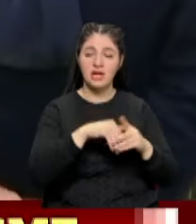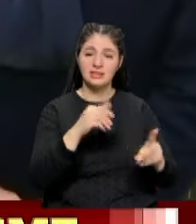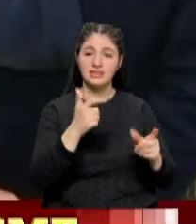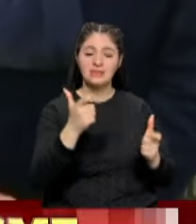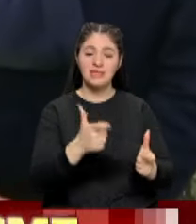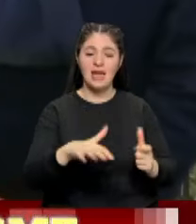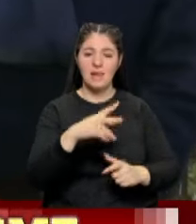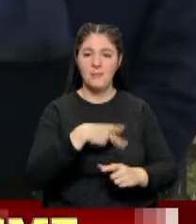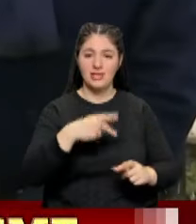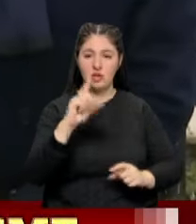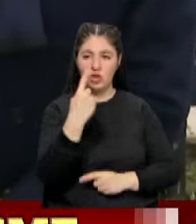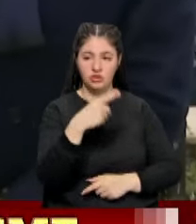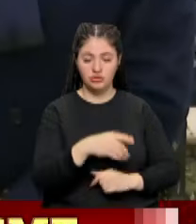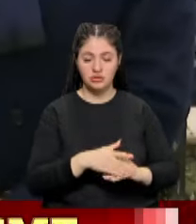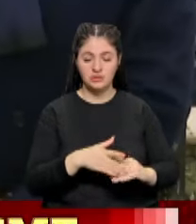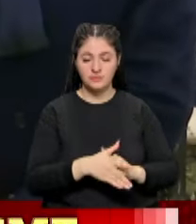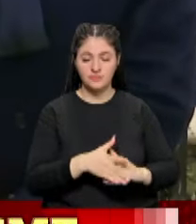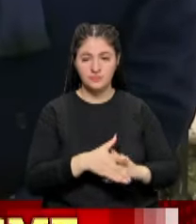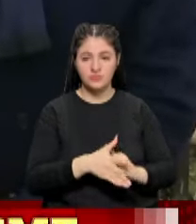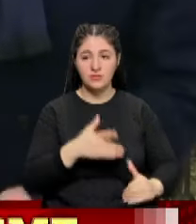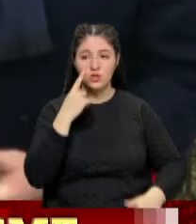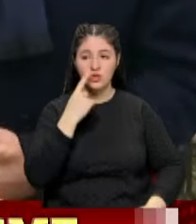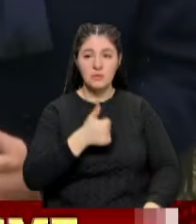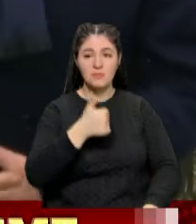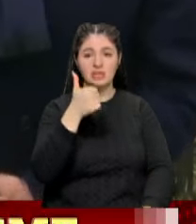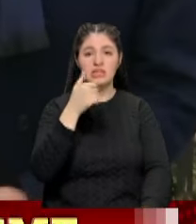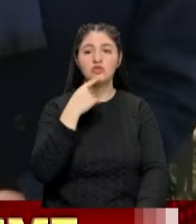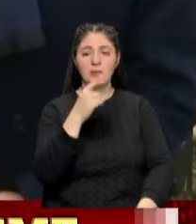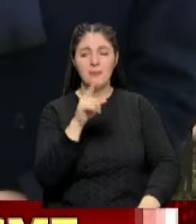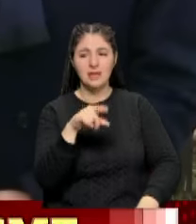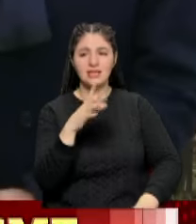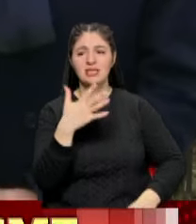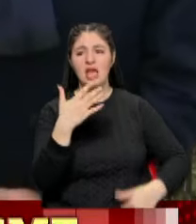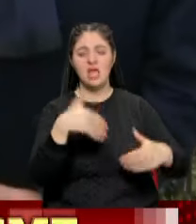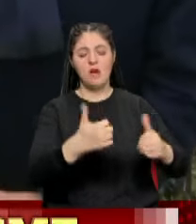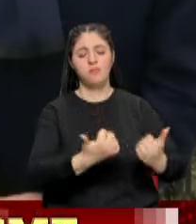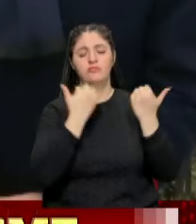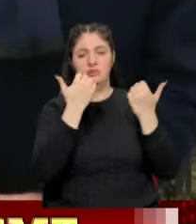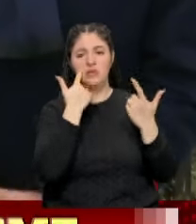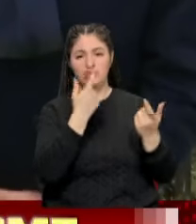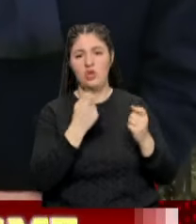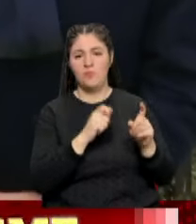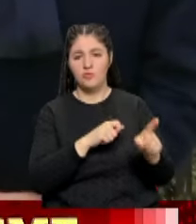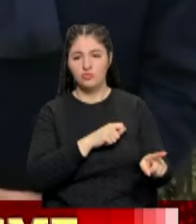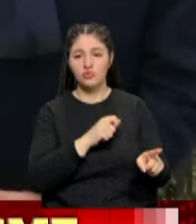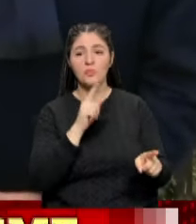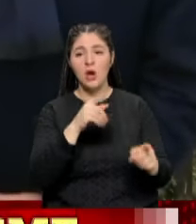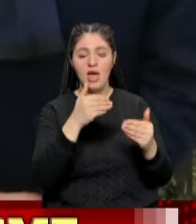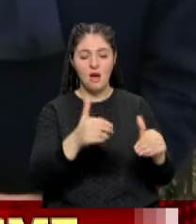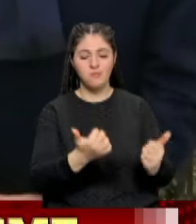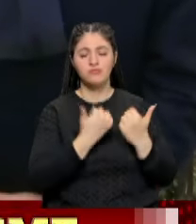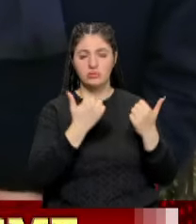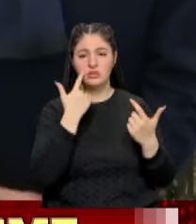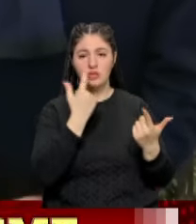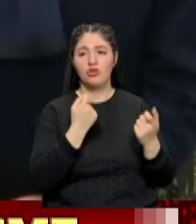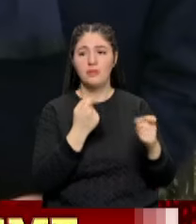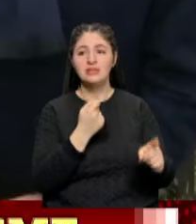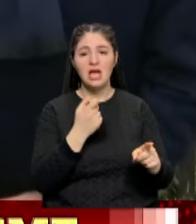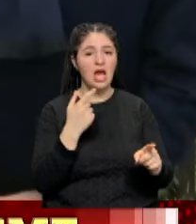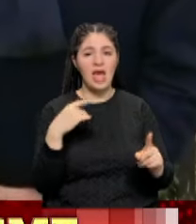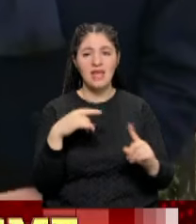yerel yöneticisisiniz. Cumhurbaşkanı söylemlerinden siz de zaman zaman engellemelere dikkat çekiyorsunuz. Bu engellemelere dikkat